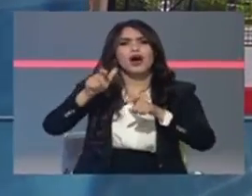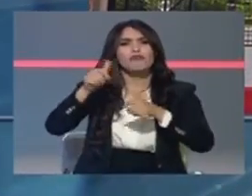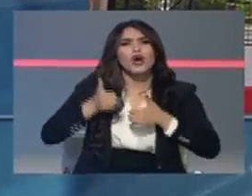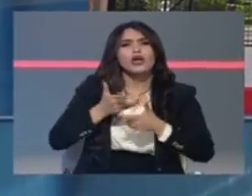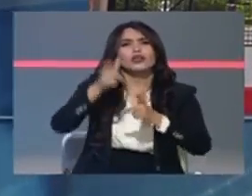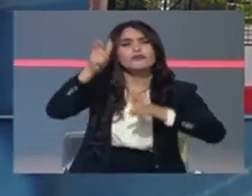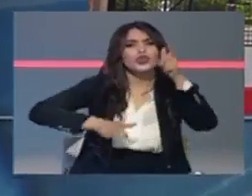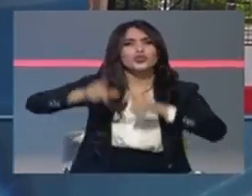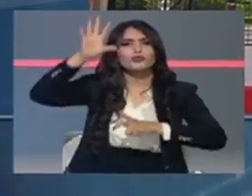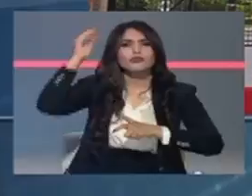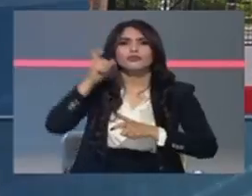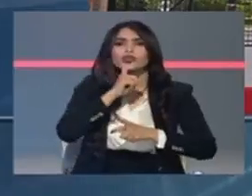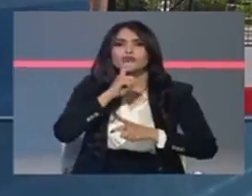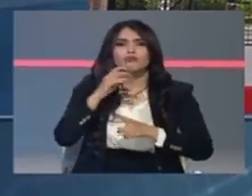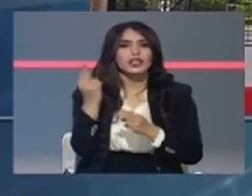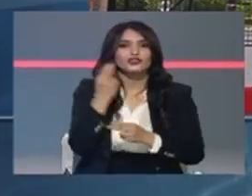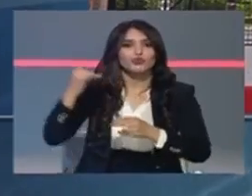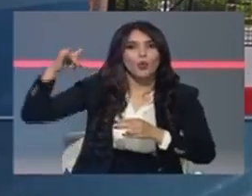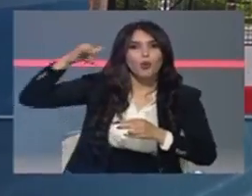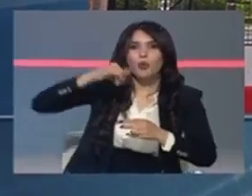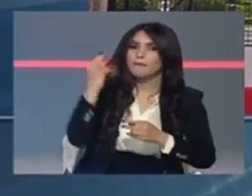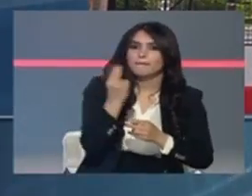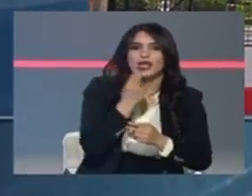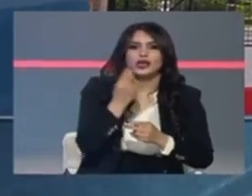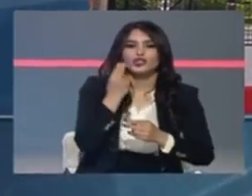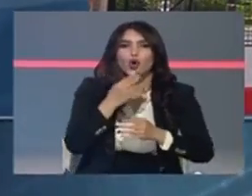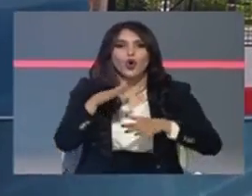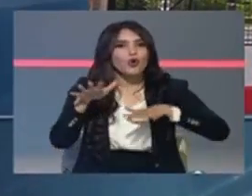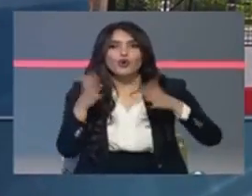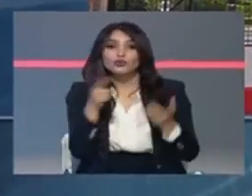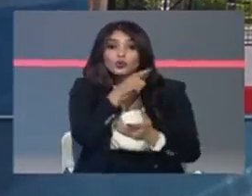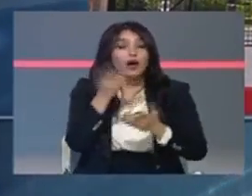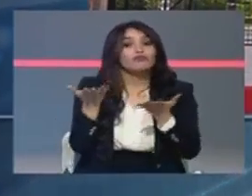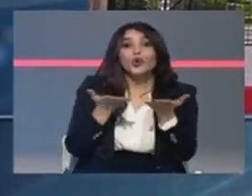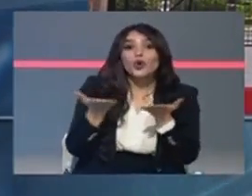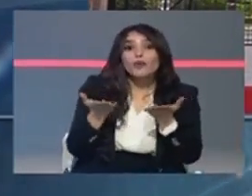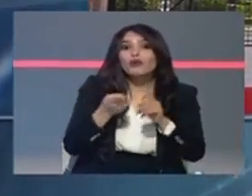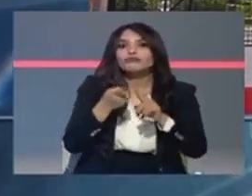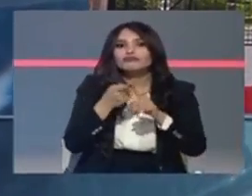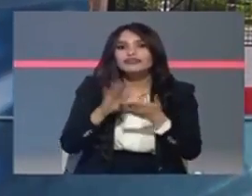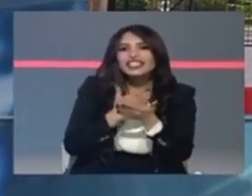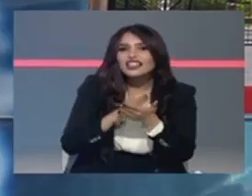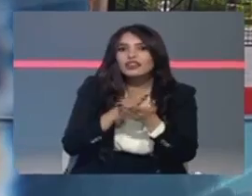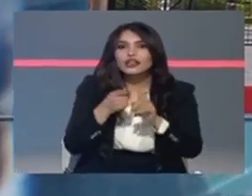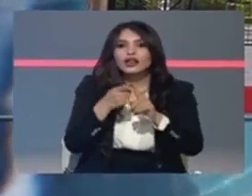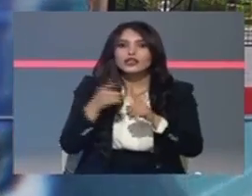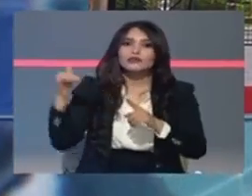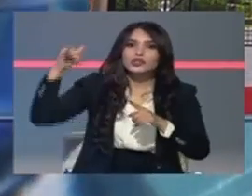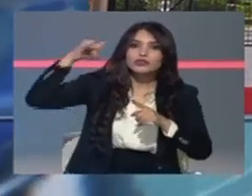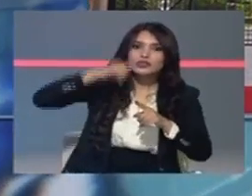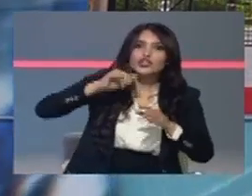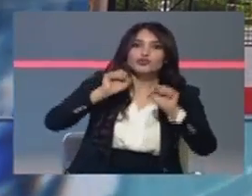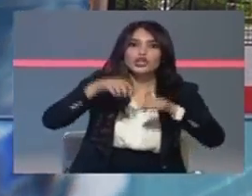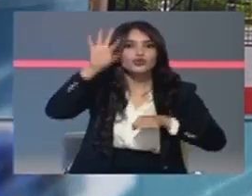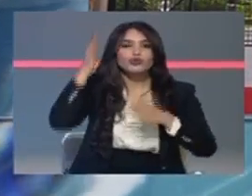هل تمكنتم من حصر عدد العالقين وكيف سيتم إجلاؤهم بعد أسبوعين تقريبا من تعليق الرحلات